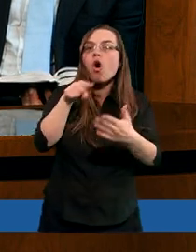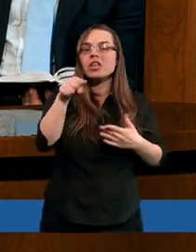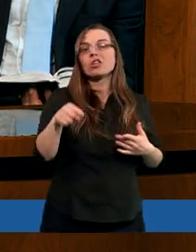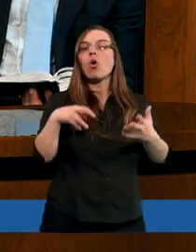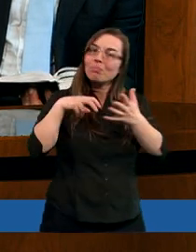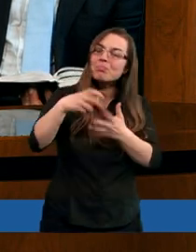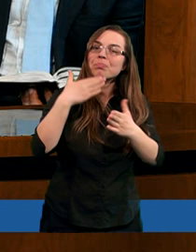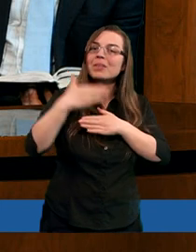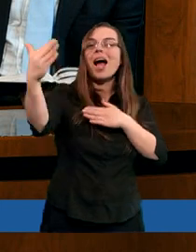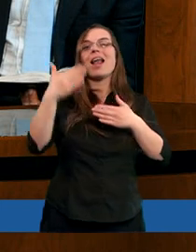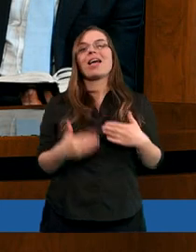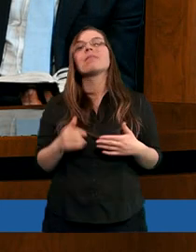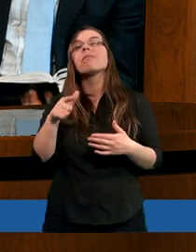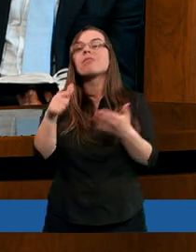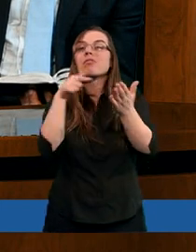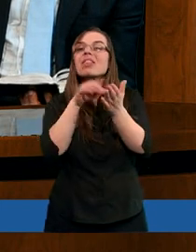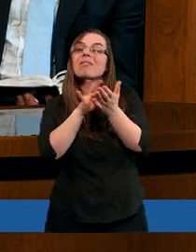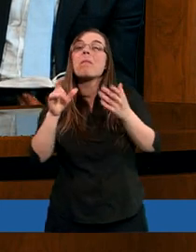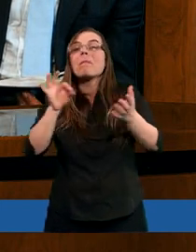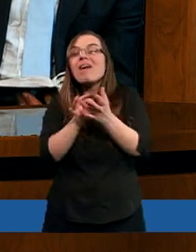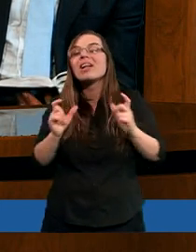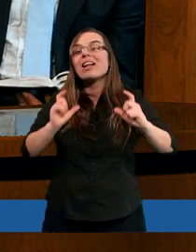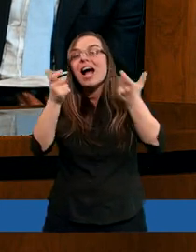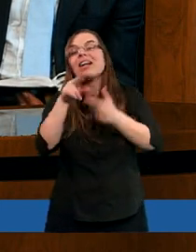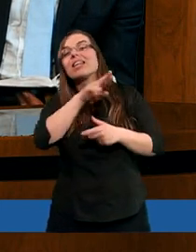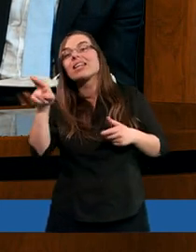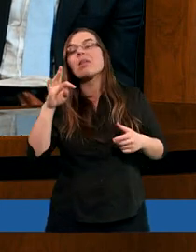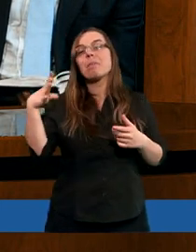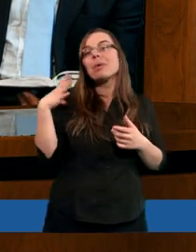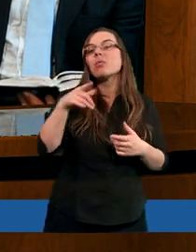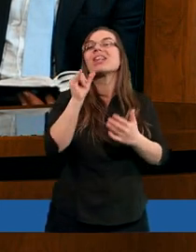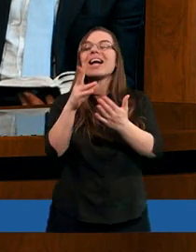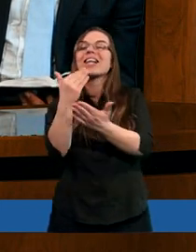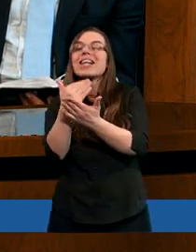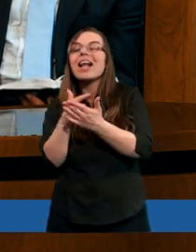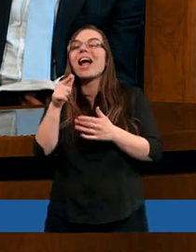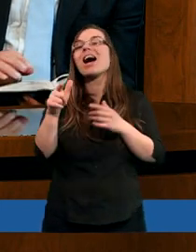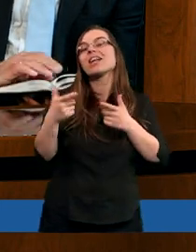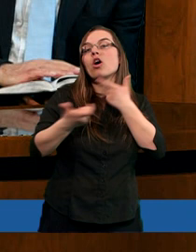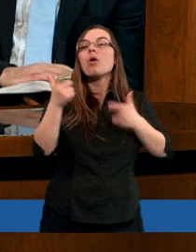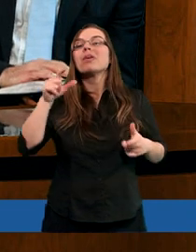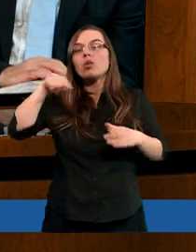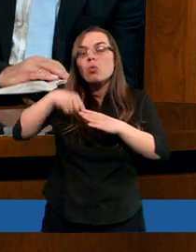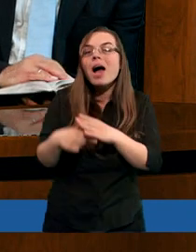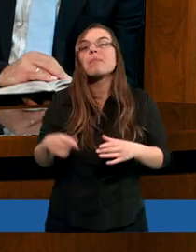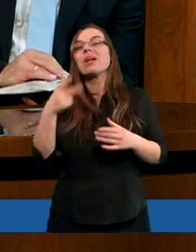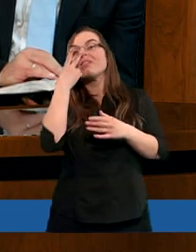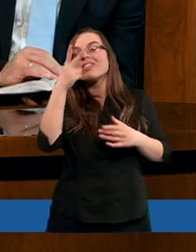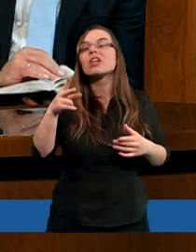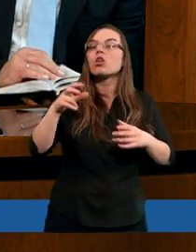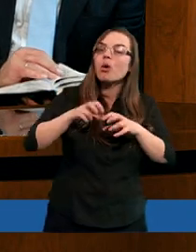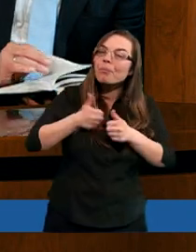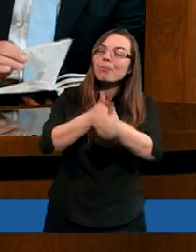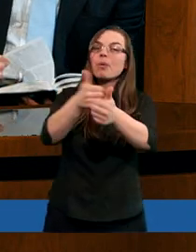jak idzie, idzie, no to już jest wszystko w porządku i nagle woda przestała być taka mocna i się zapadł tą głębię i wtedy znowu mamy Panie ratuj.